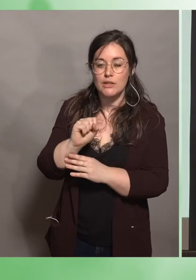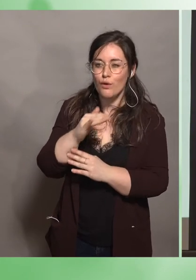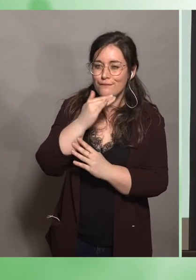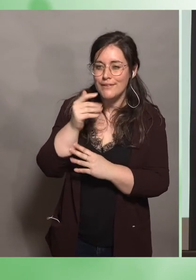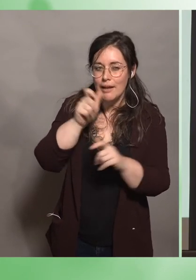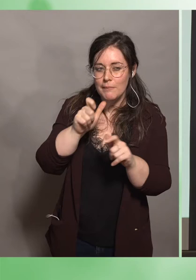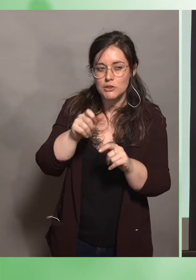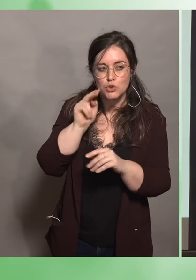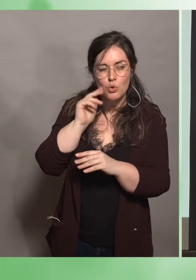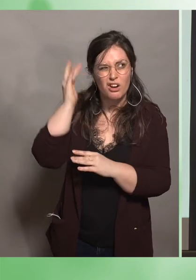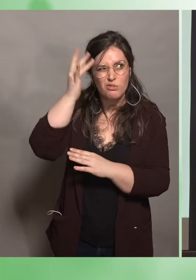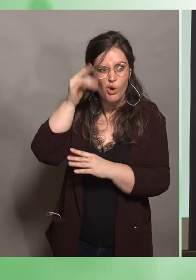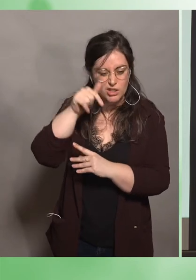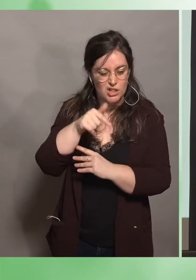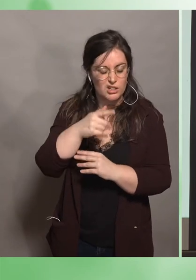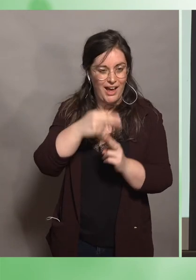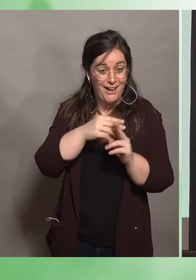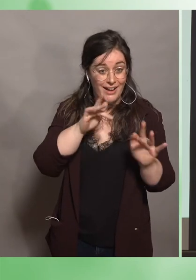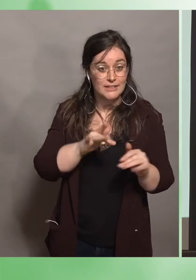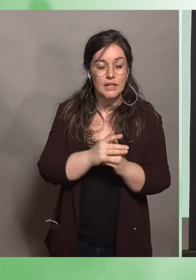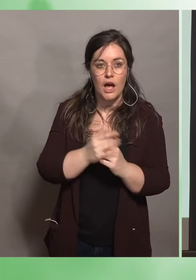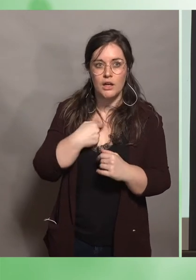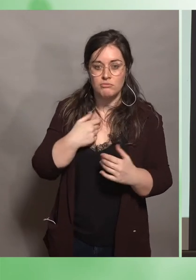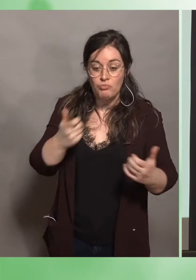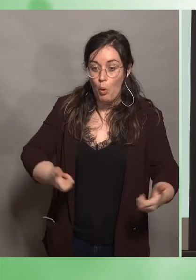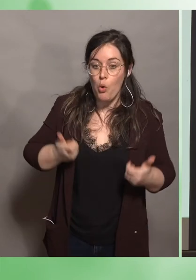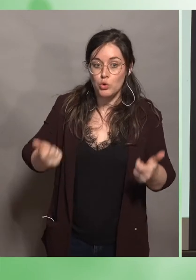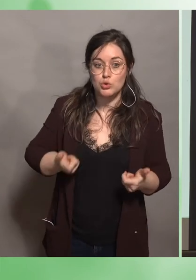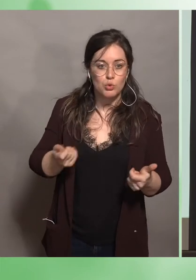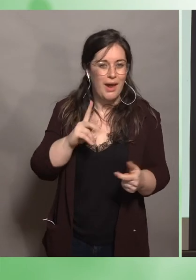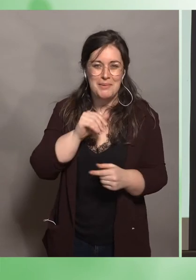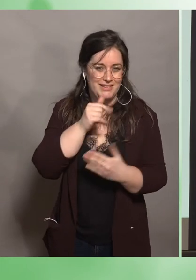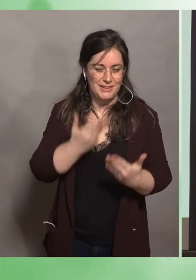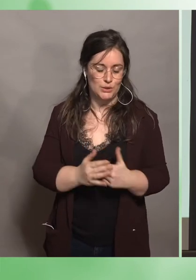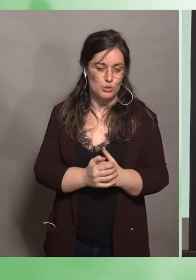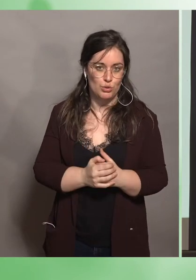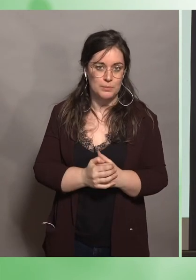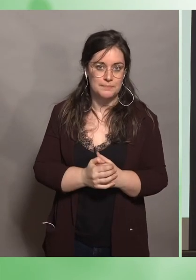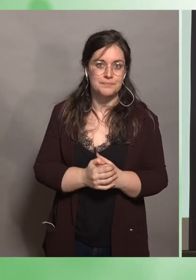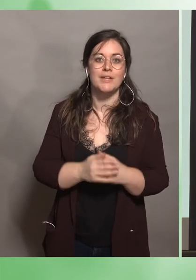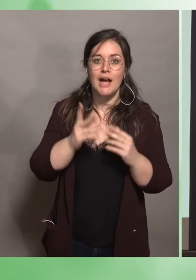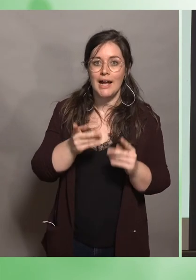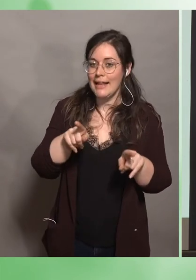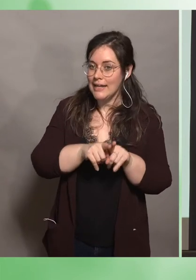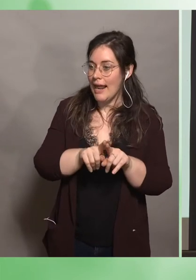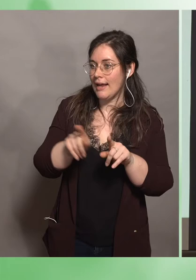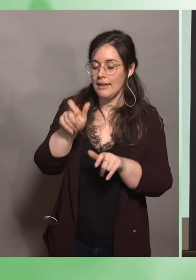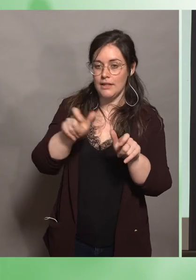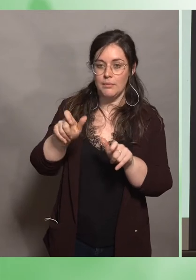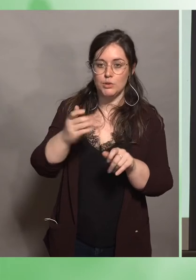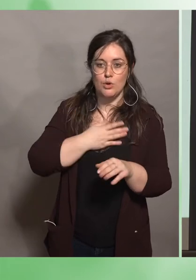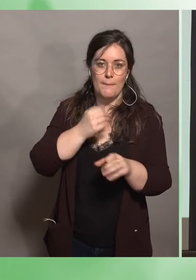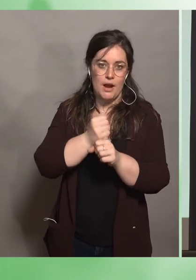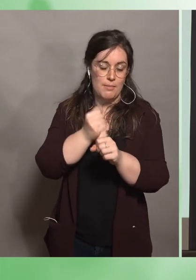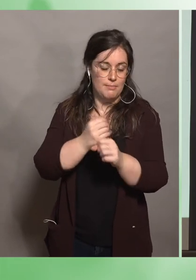sich Menschen mit so einer Diagnose eigentlich im Rollstuhl vor, aber dem ist nicht so. Also ich kann genauso wie jeder normale meine